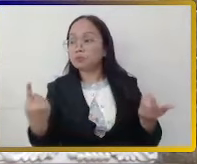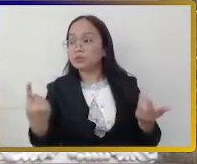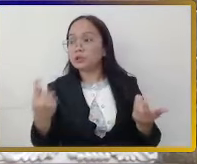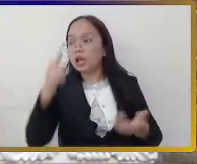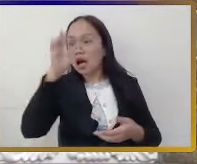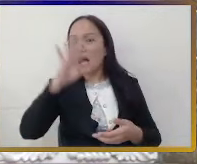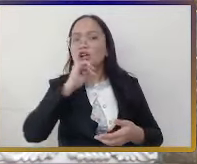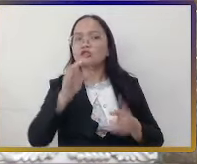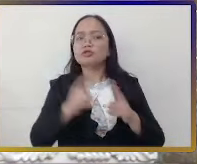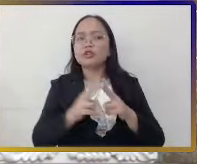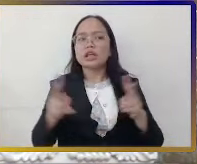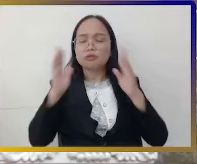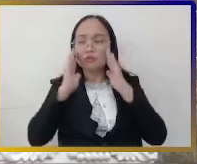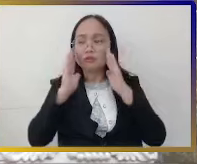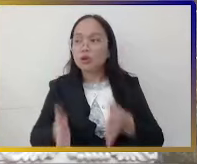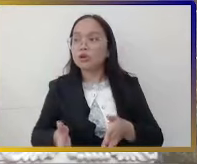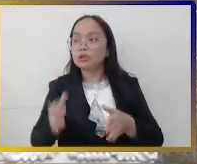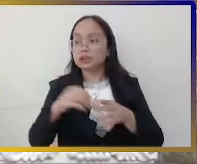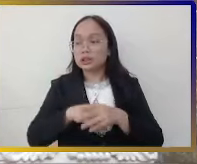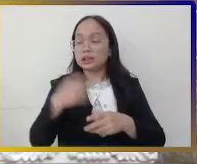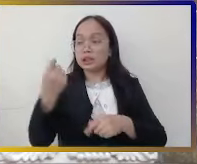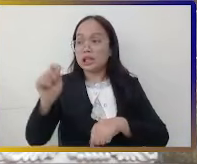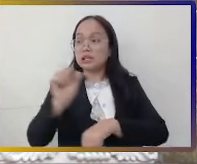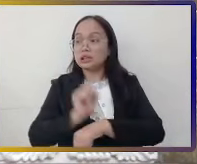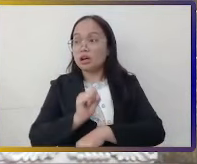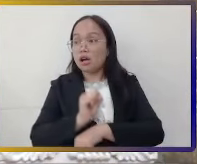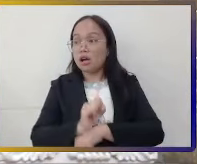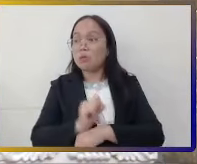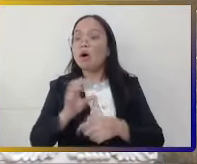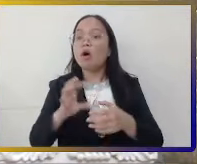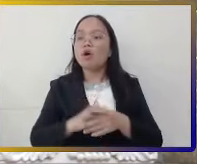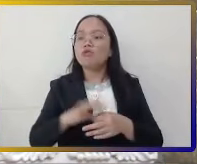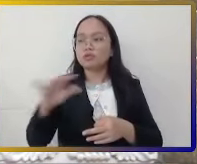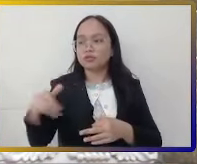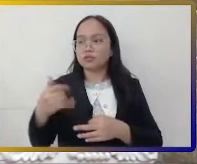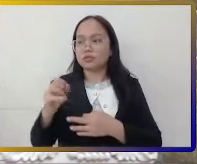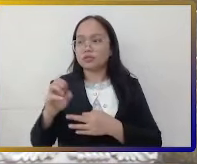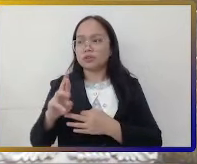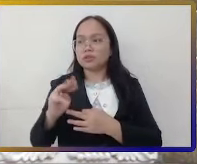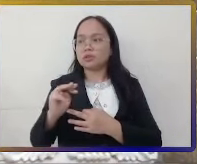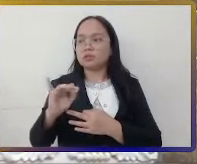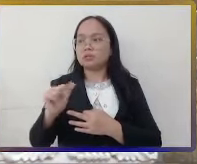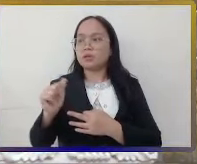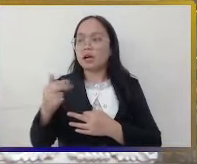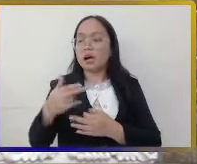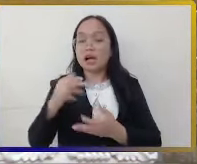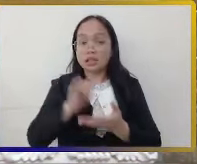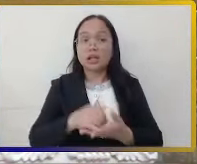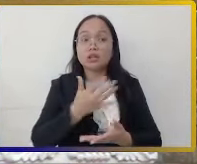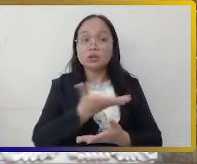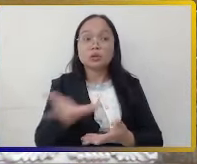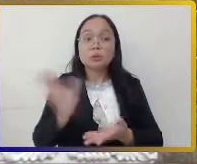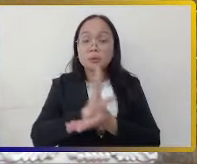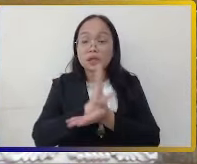so particular sa job, sa trabaho ni Jeremiah. That you will become a what? Come on, talk to me if